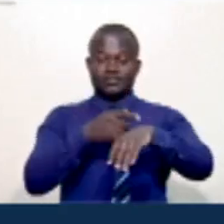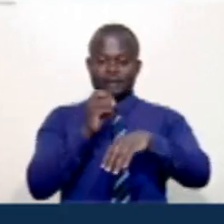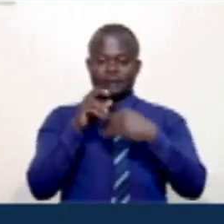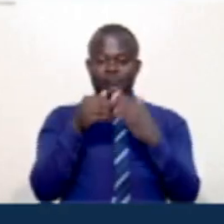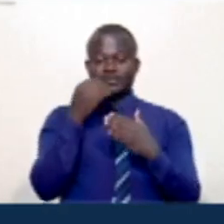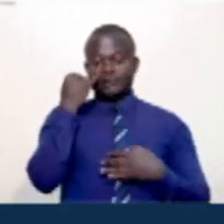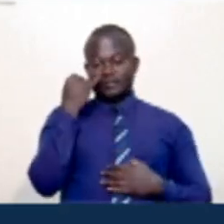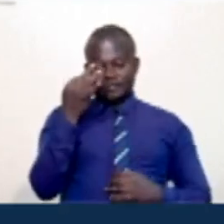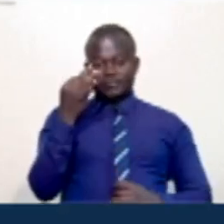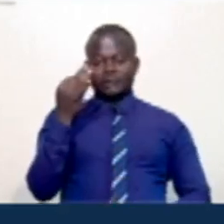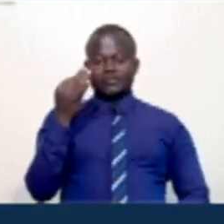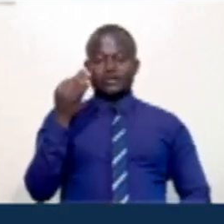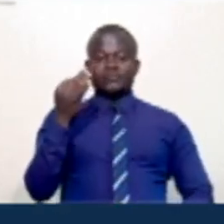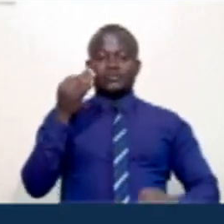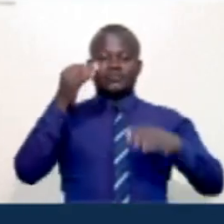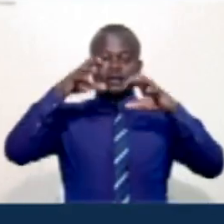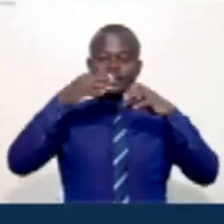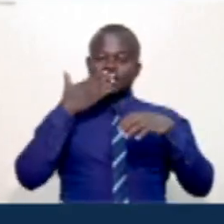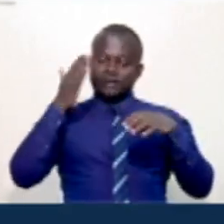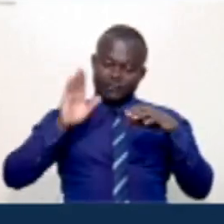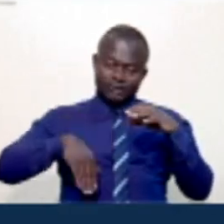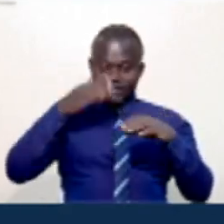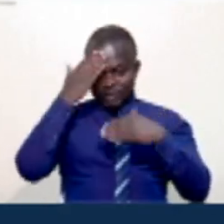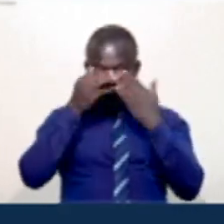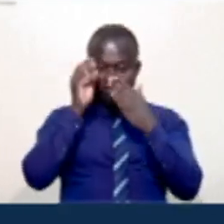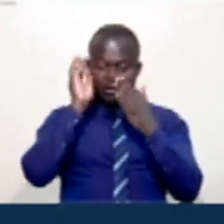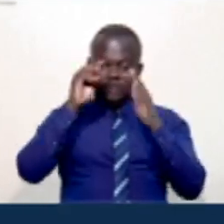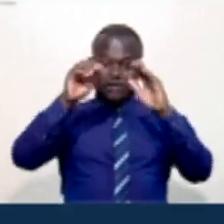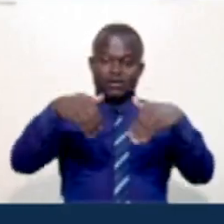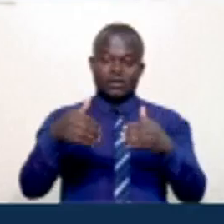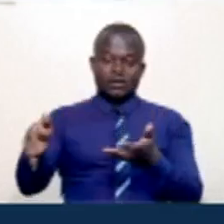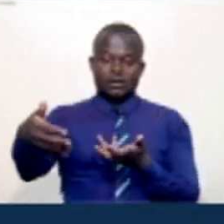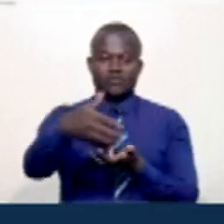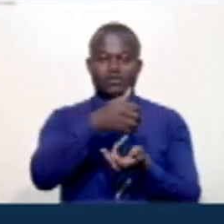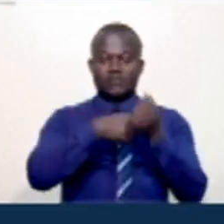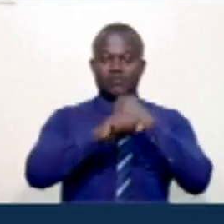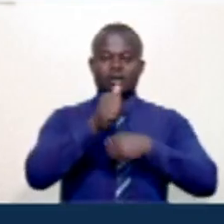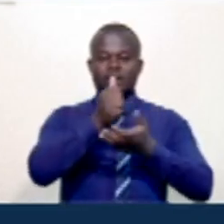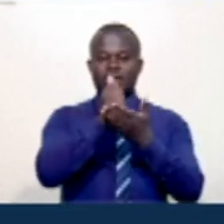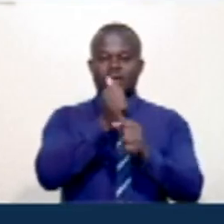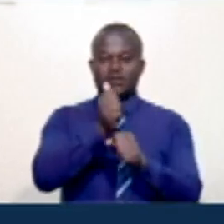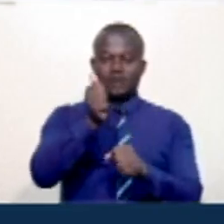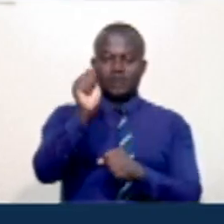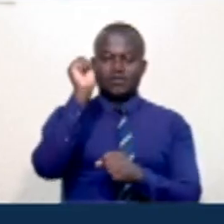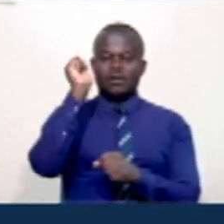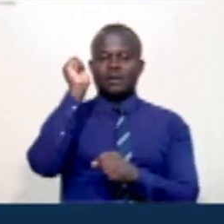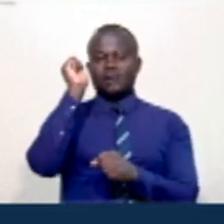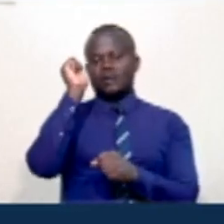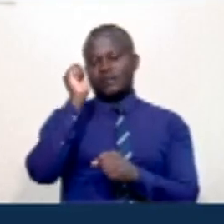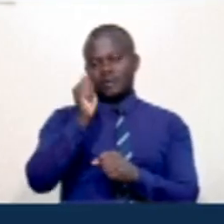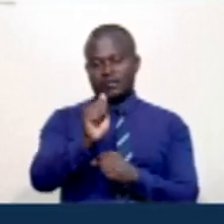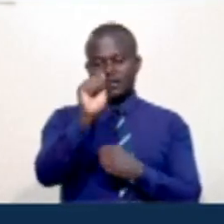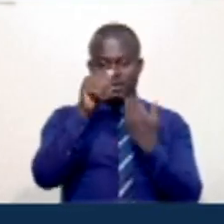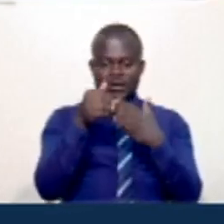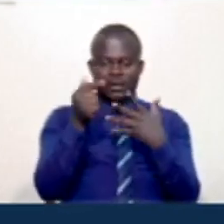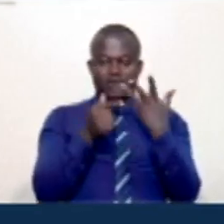yaba yaguye nabi ukaba uzi ko uzahinga kandi ukazasarura. Icyo gikorwa gifasha abikorera ku giti cyabo.